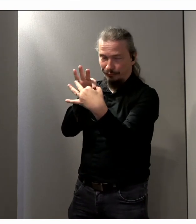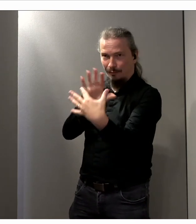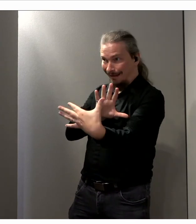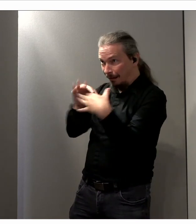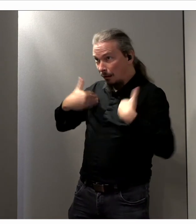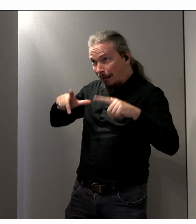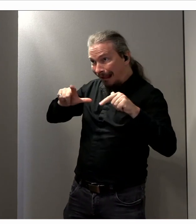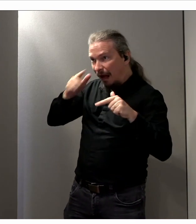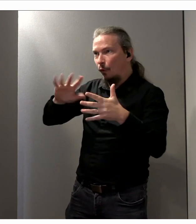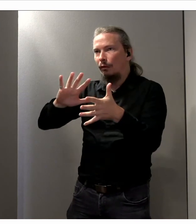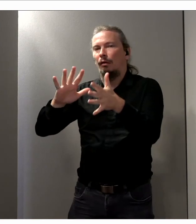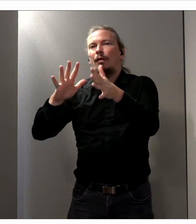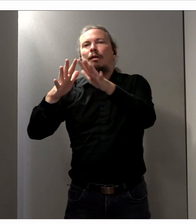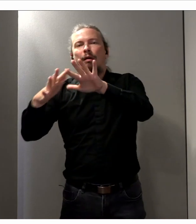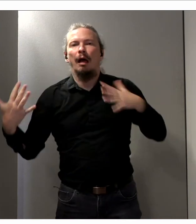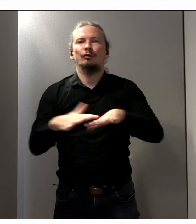transformation inclusive.